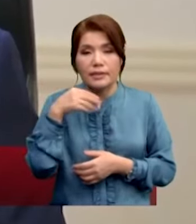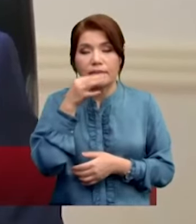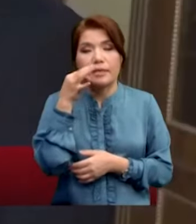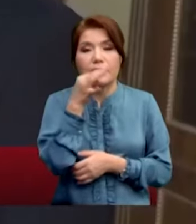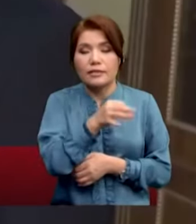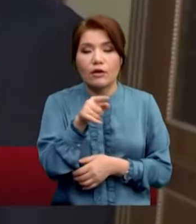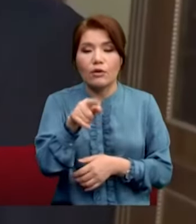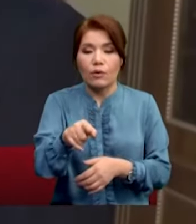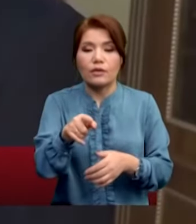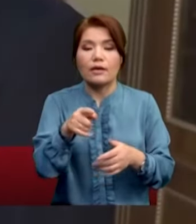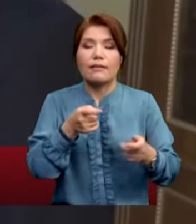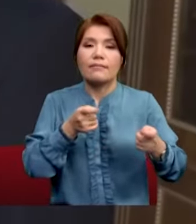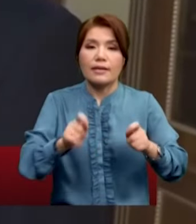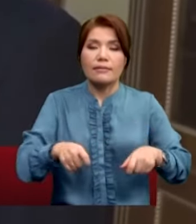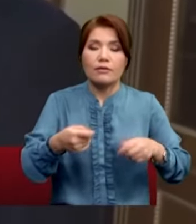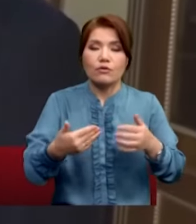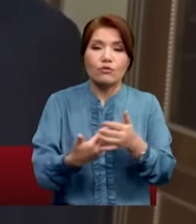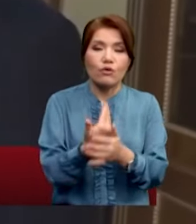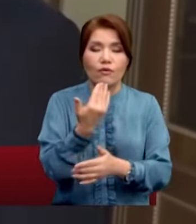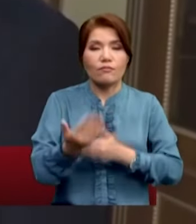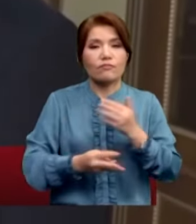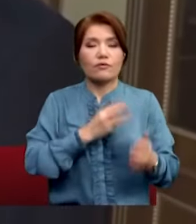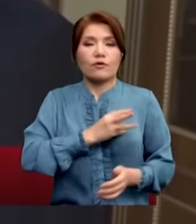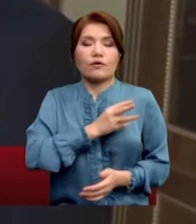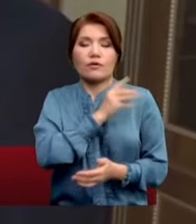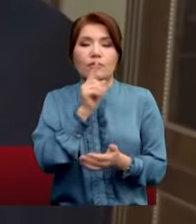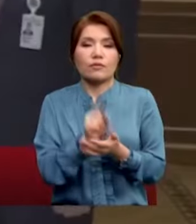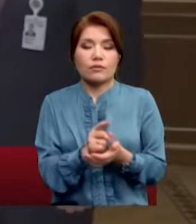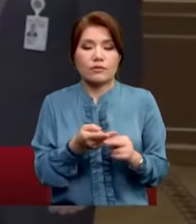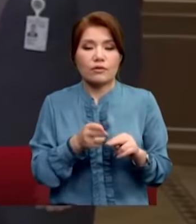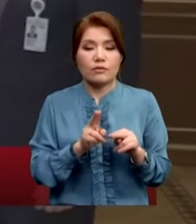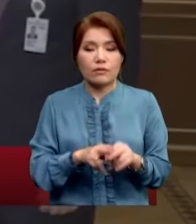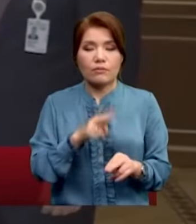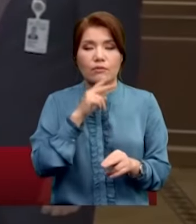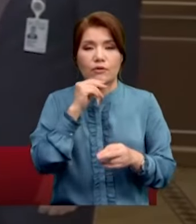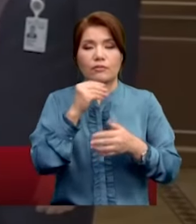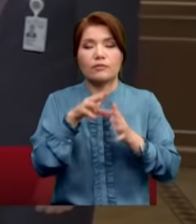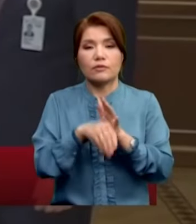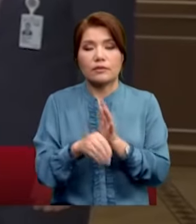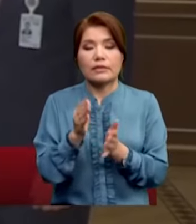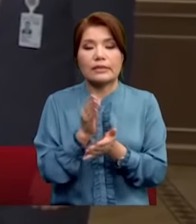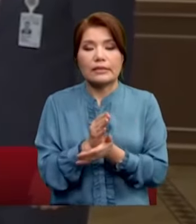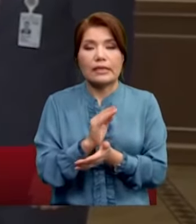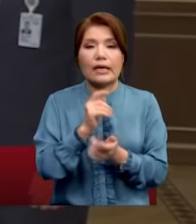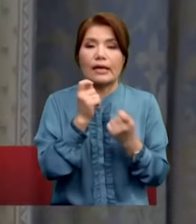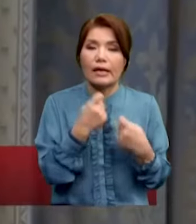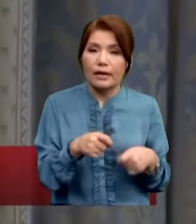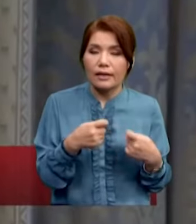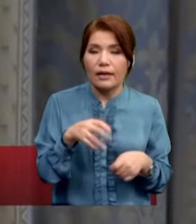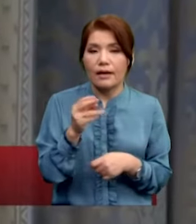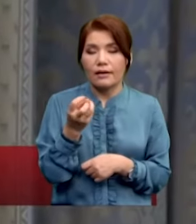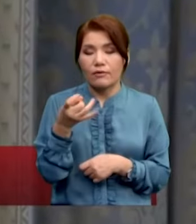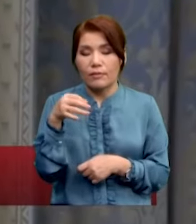будет придать правительству новый импульс. И под этой тонкой фразой стоит многое, в том числе экономика, которую